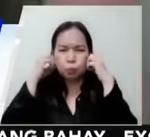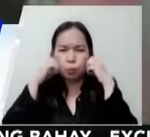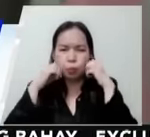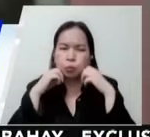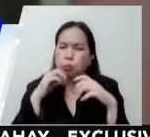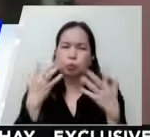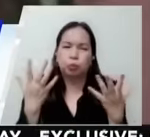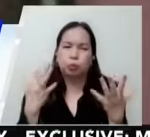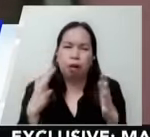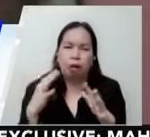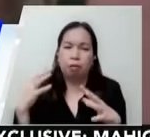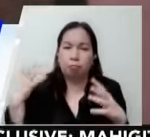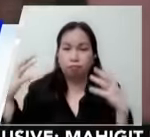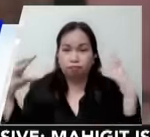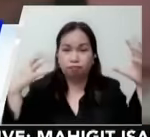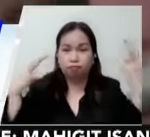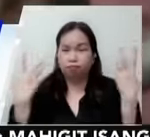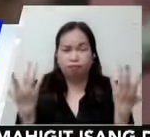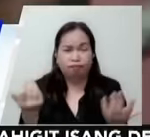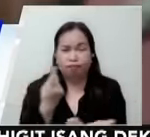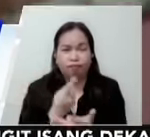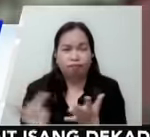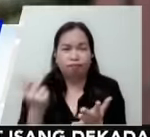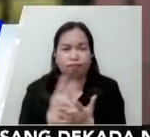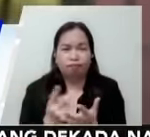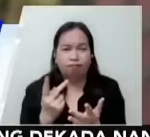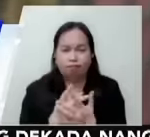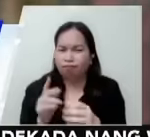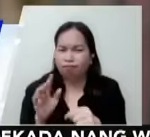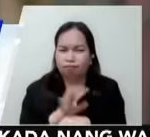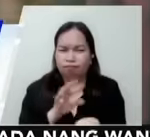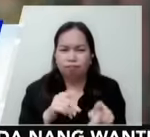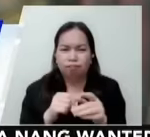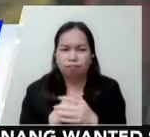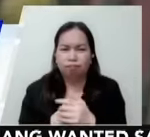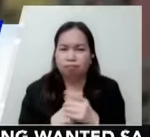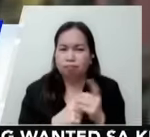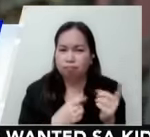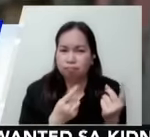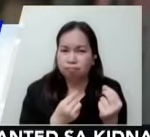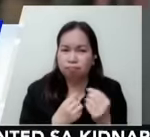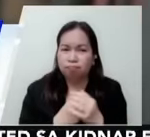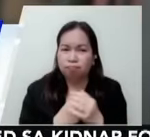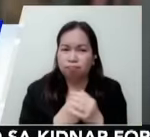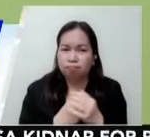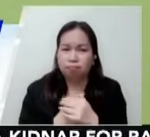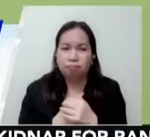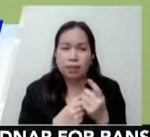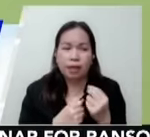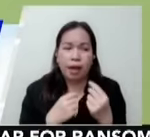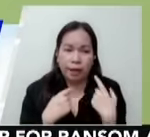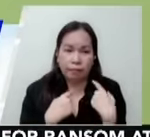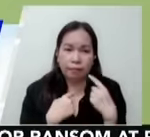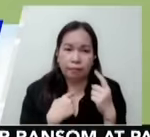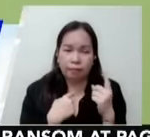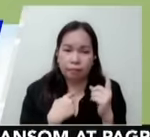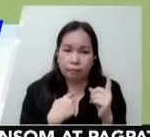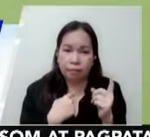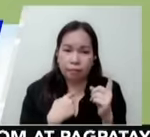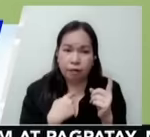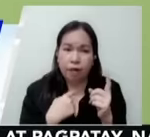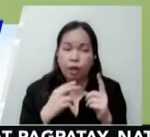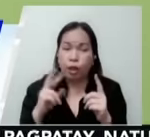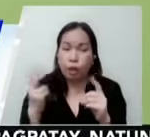sa dami ng laman ng mga selda. One adjustment is mayroon po kaming multi-purpose sa third floor.